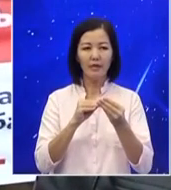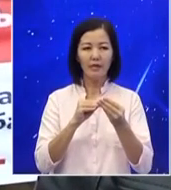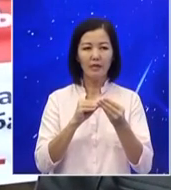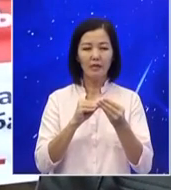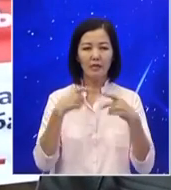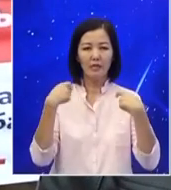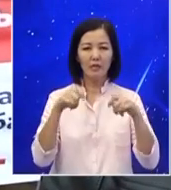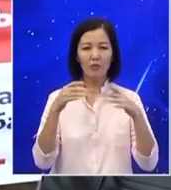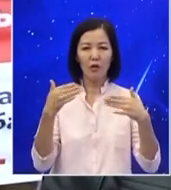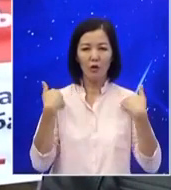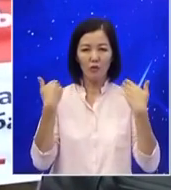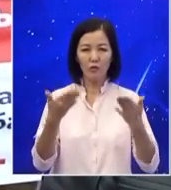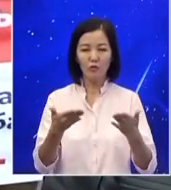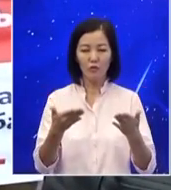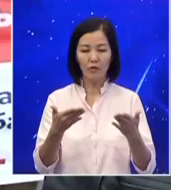саудаға шығарған